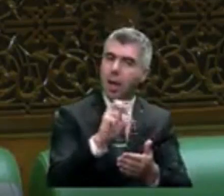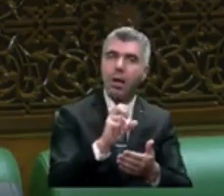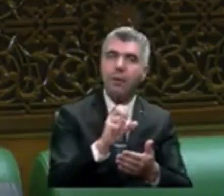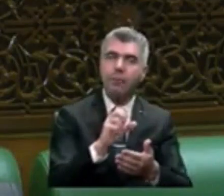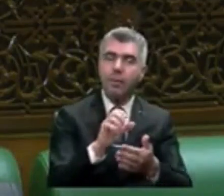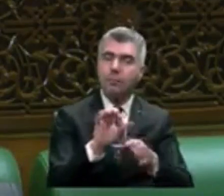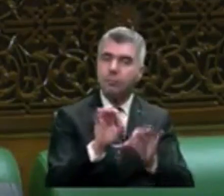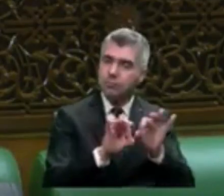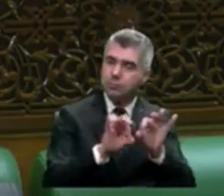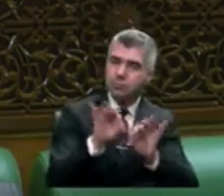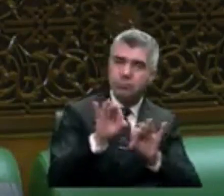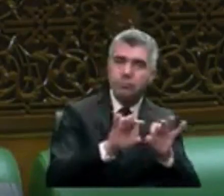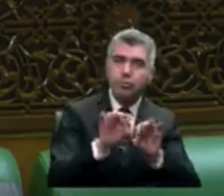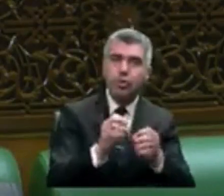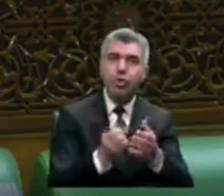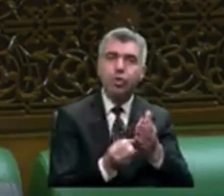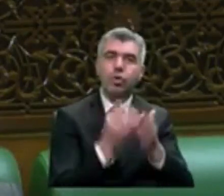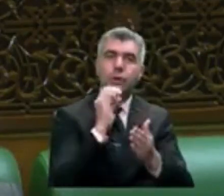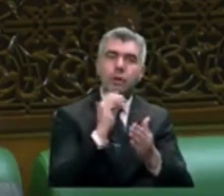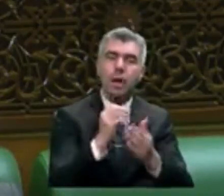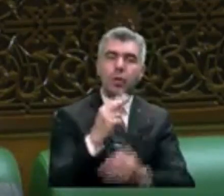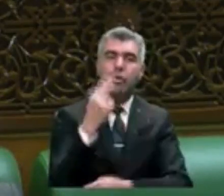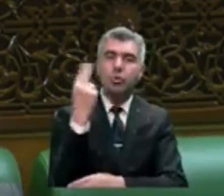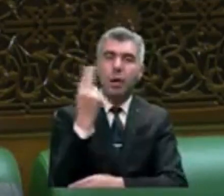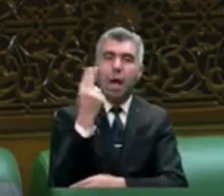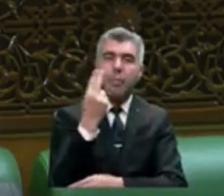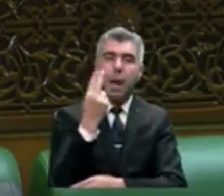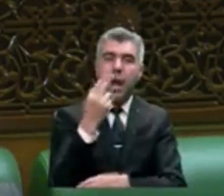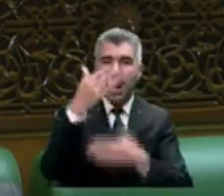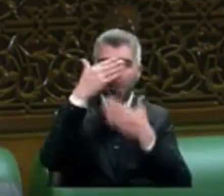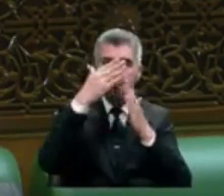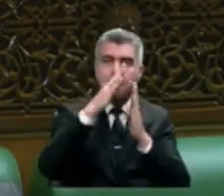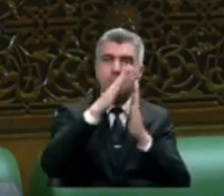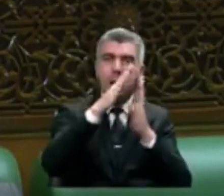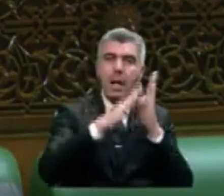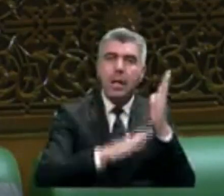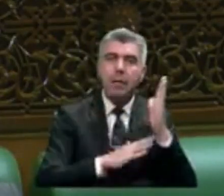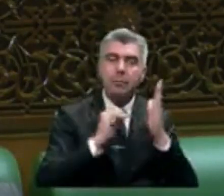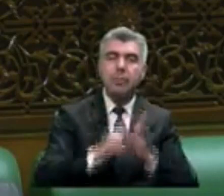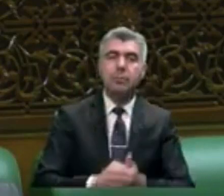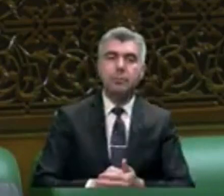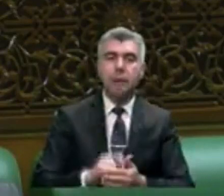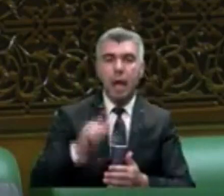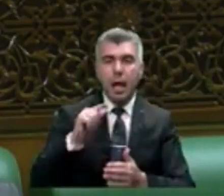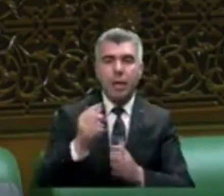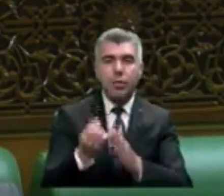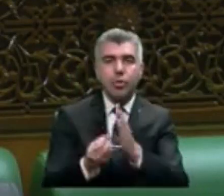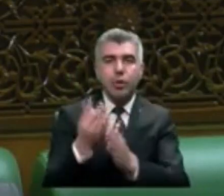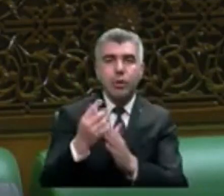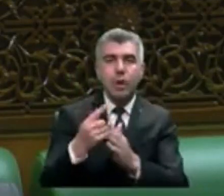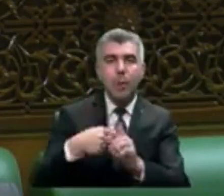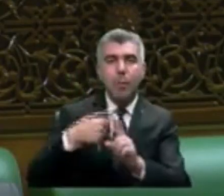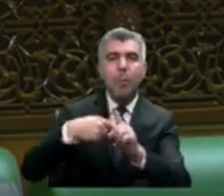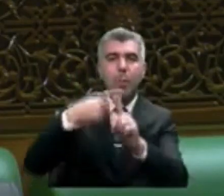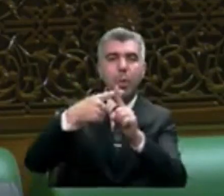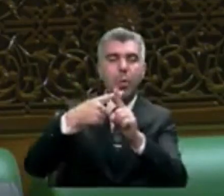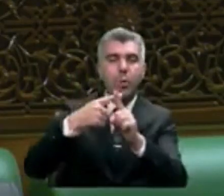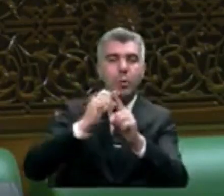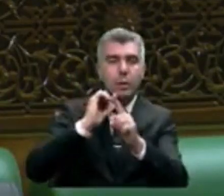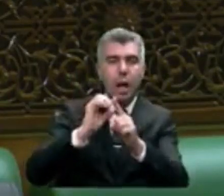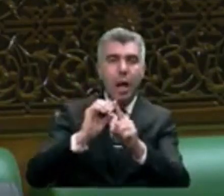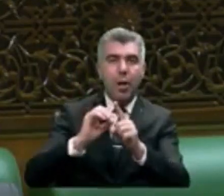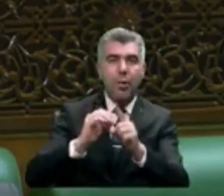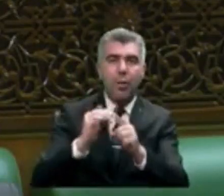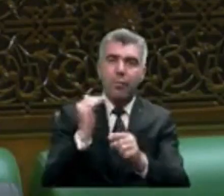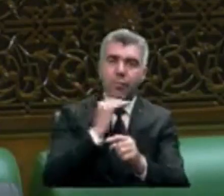لارساء نموذج جديد للجامعه المغربيه سواء من خلال احداث مسالك جديده تلائم التطورات